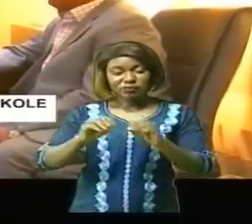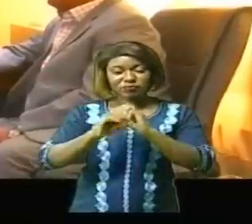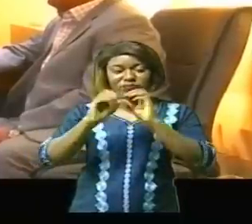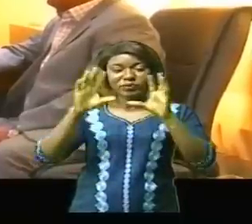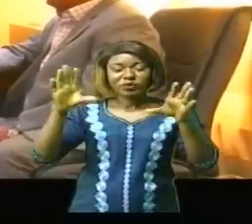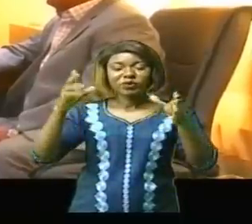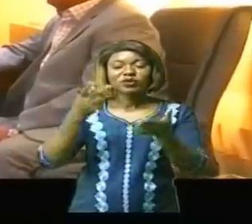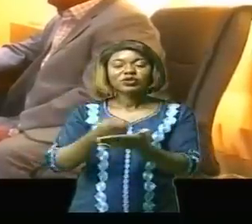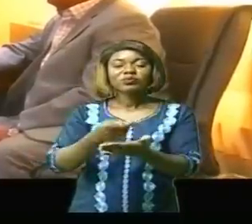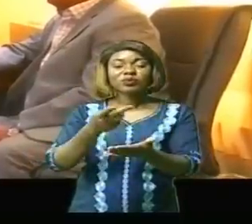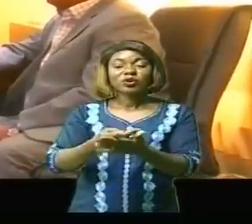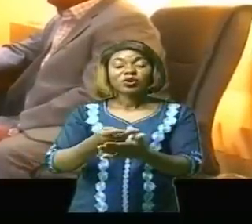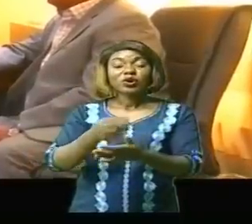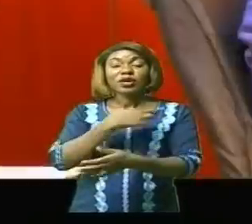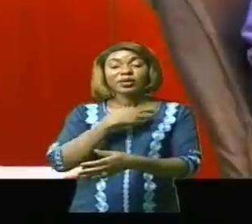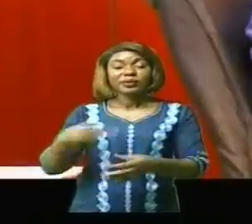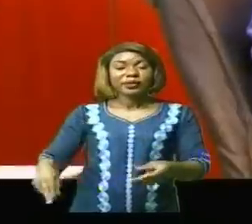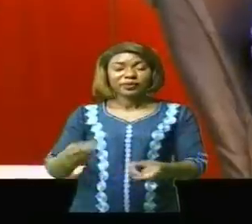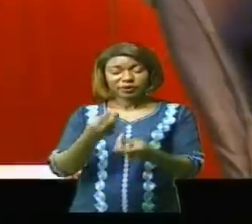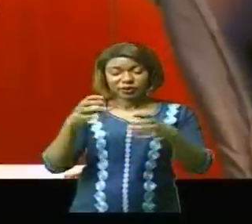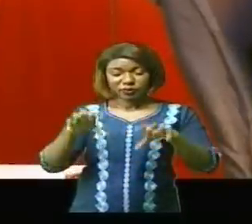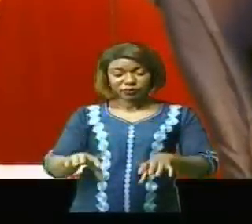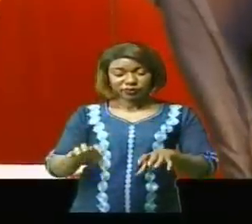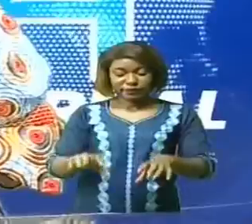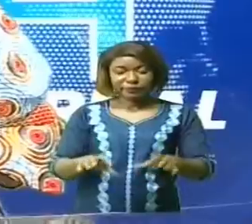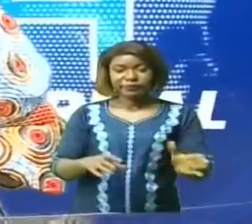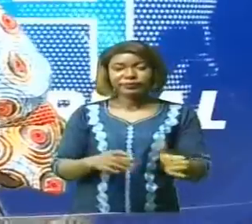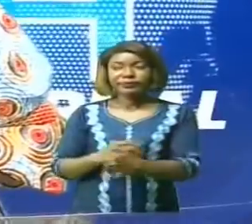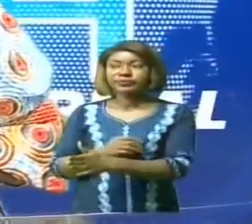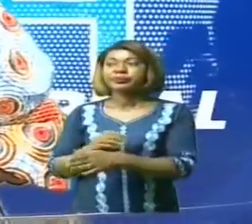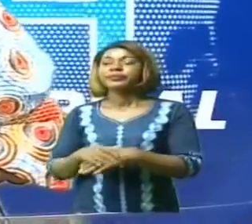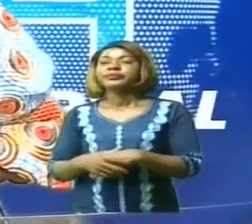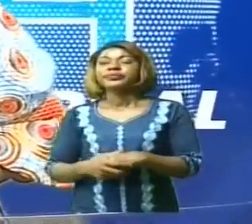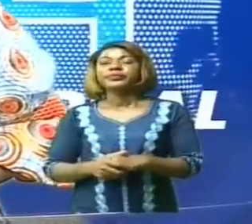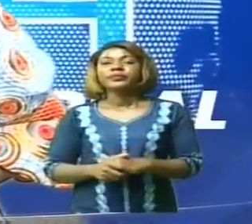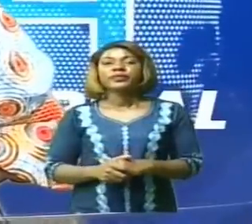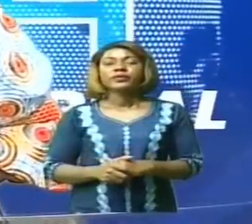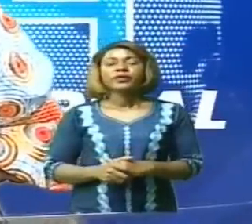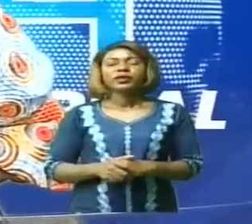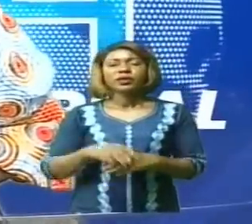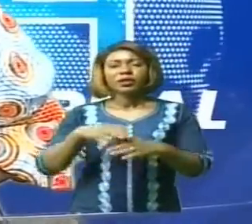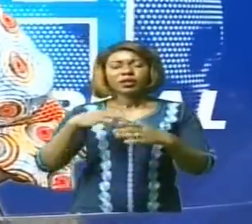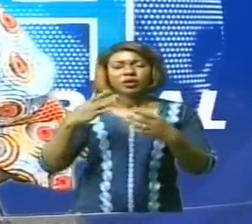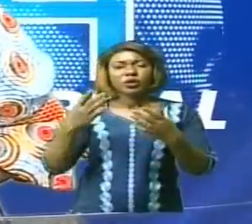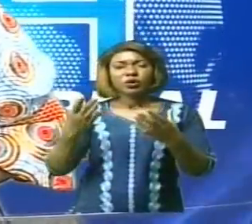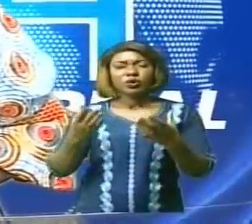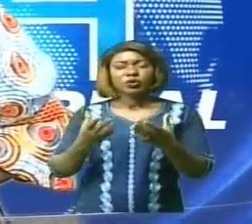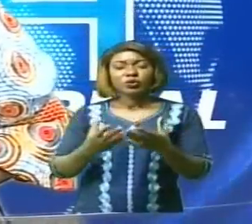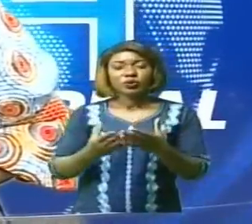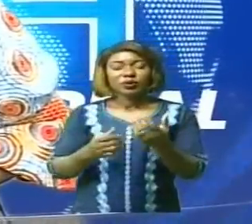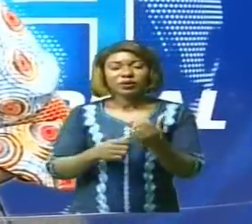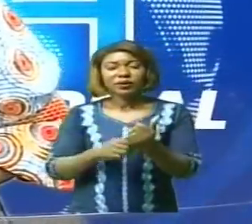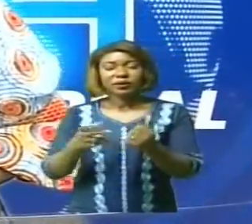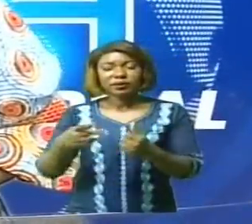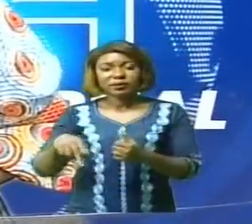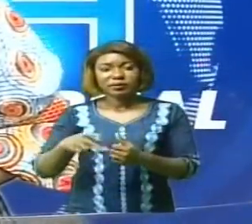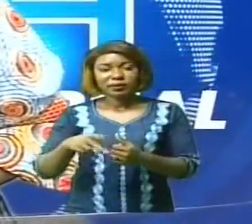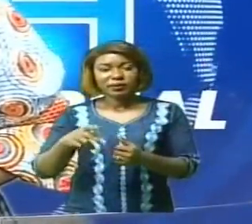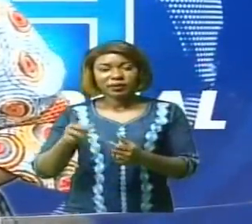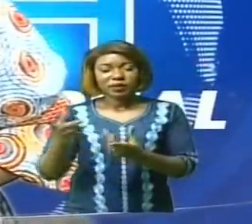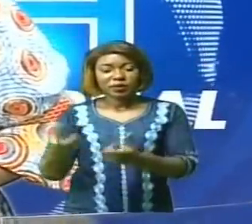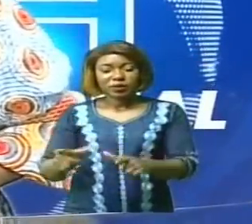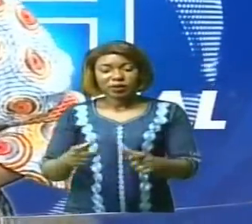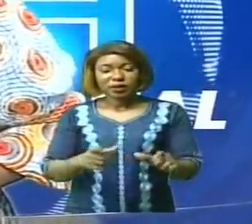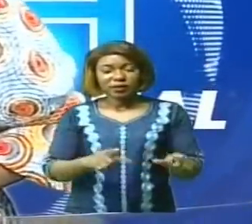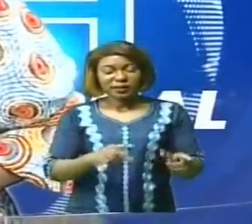en République démocratique du Congo. Tous les artisanaux miniers dans la province de Lualaba